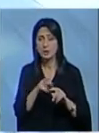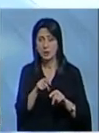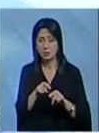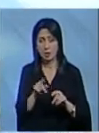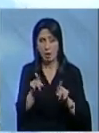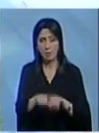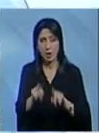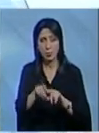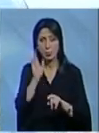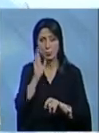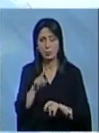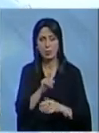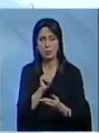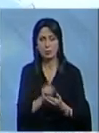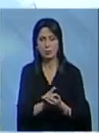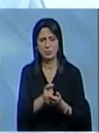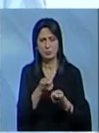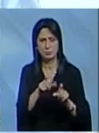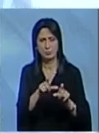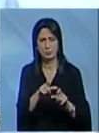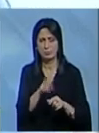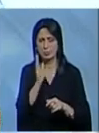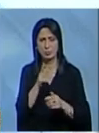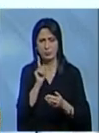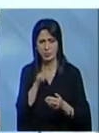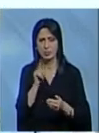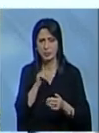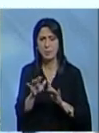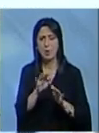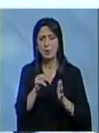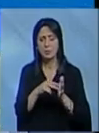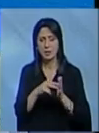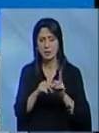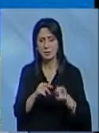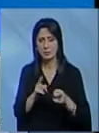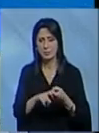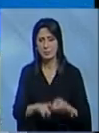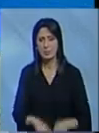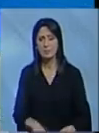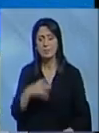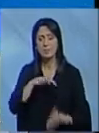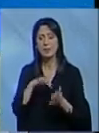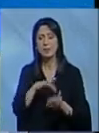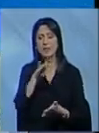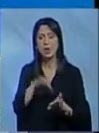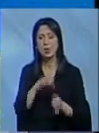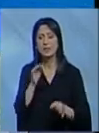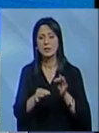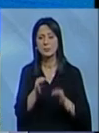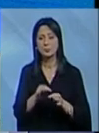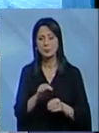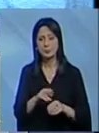ტენდენცია შენარჩუნდება და კიდევ გაუფასურდება, რა თქმა უნდა, ეს მოქმედებს ფასებზე. თბილისის საქალაქო